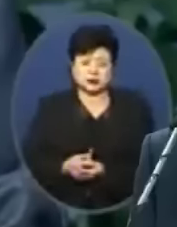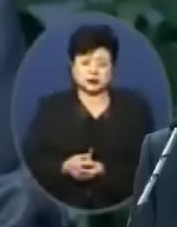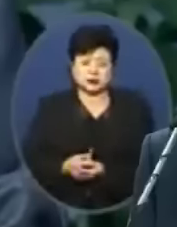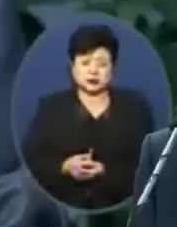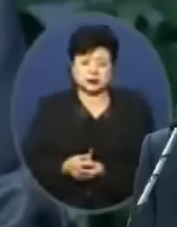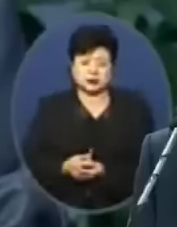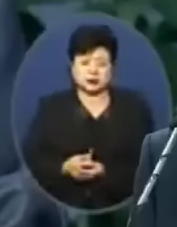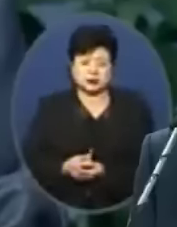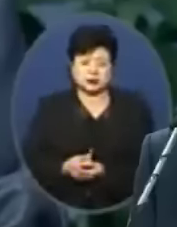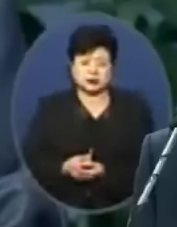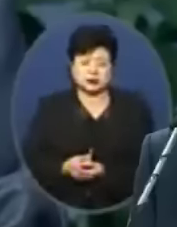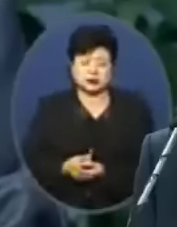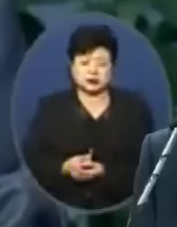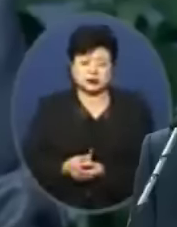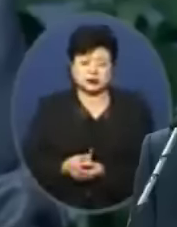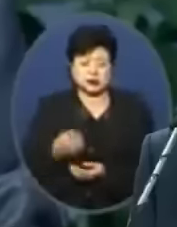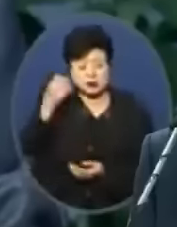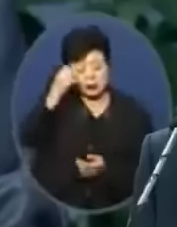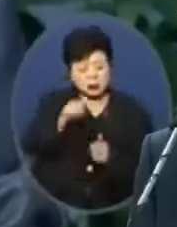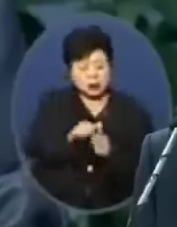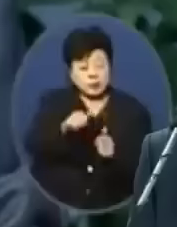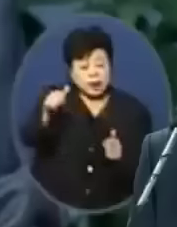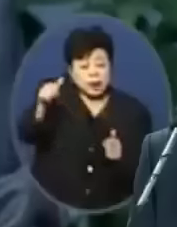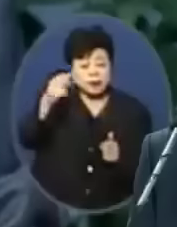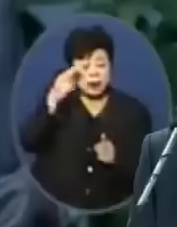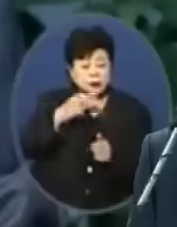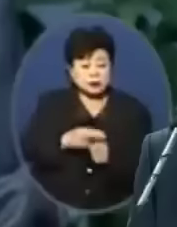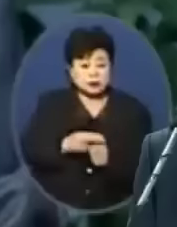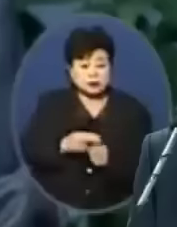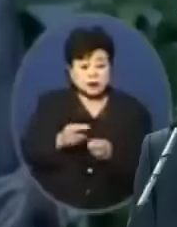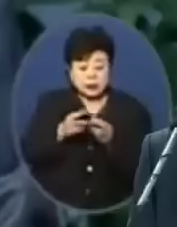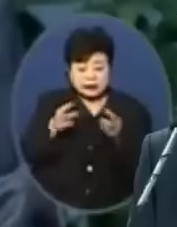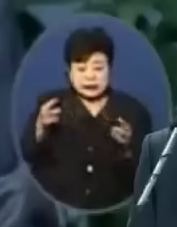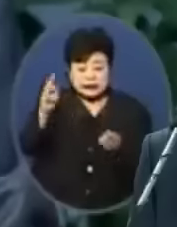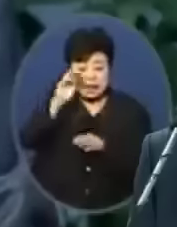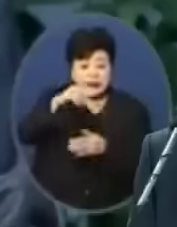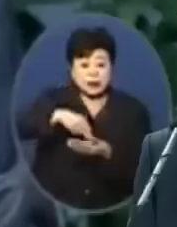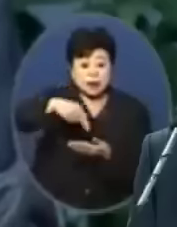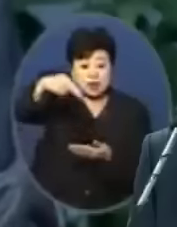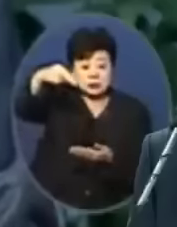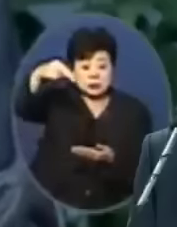그 영이 몸에서 뽑혀져 나와서 사도 바울처럼 셋째 하늘로 올라갔어요.